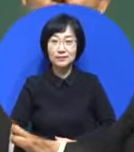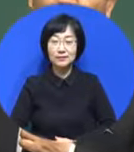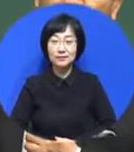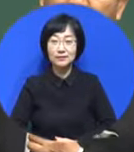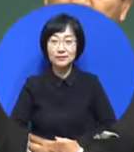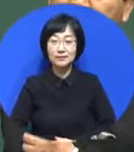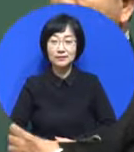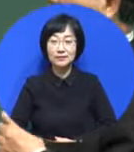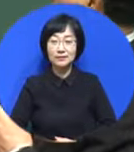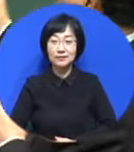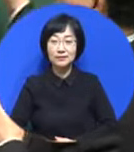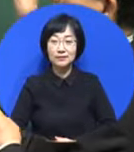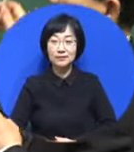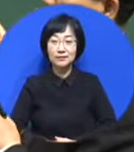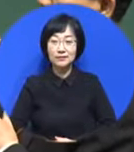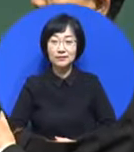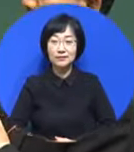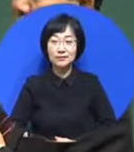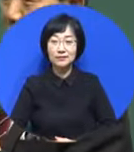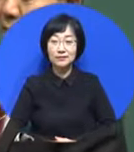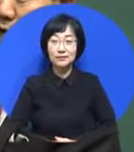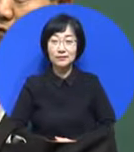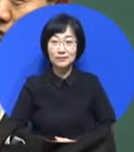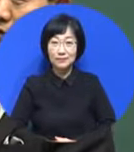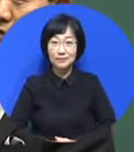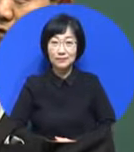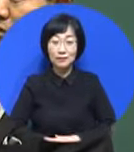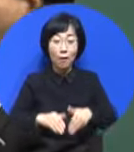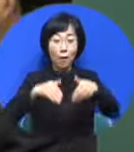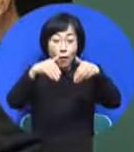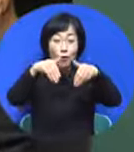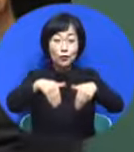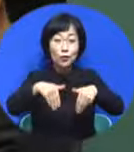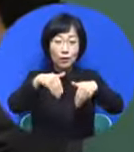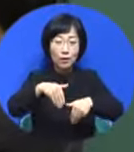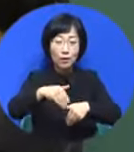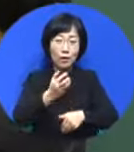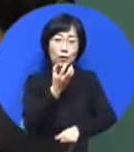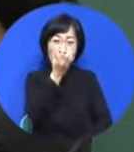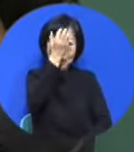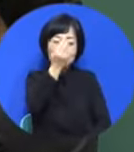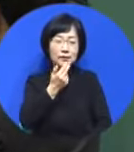안타깝게도 또 비참하게도